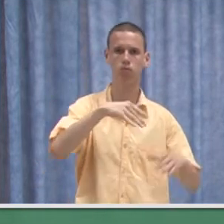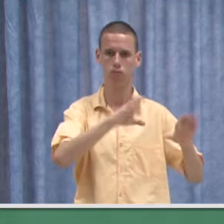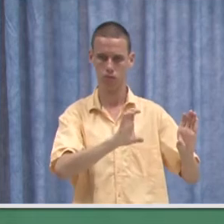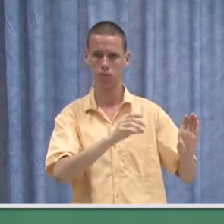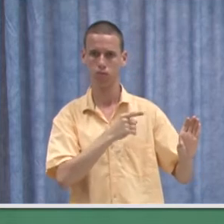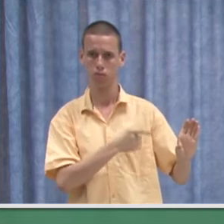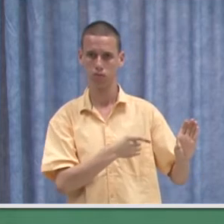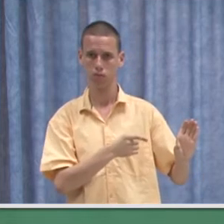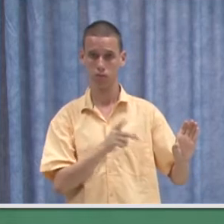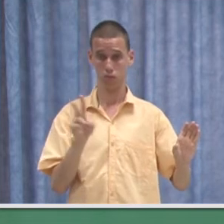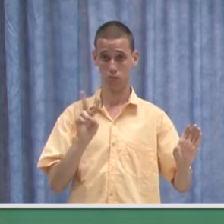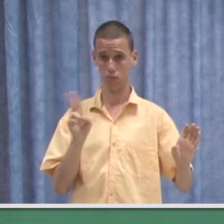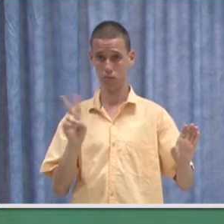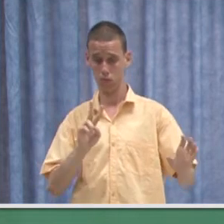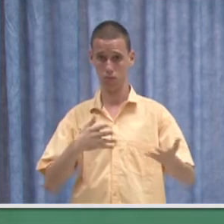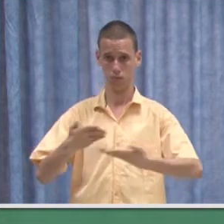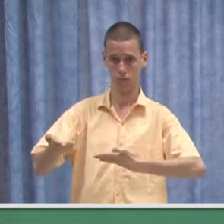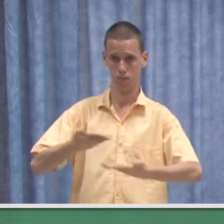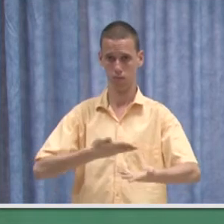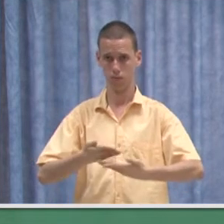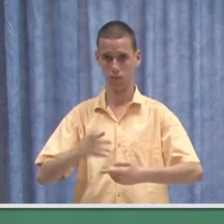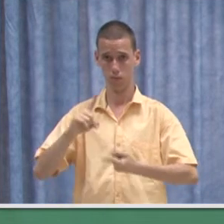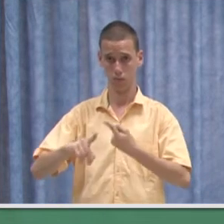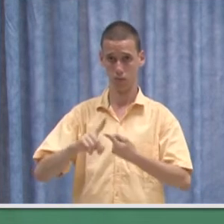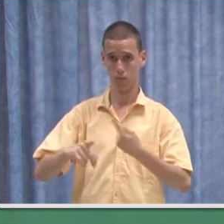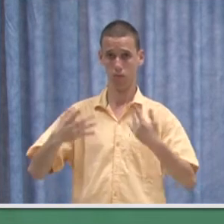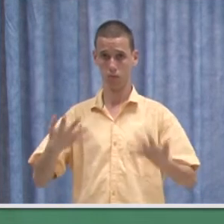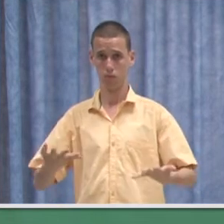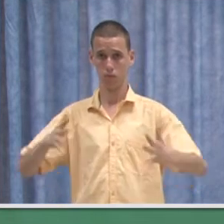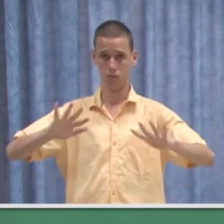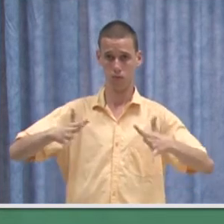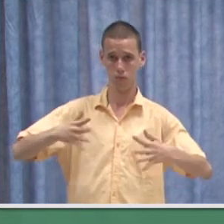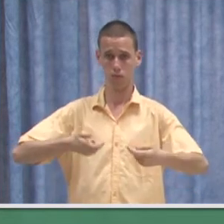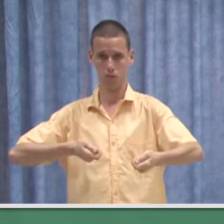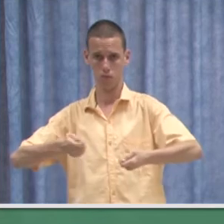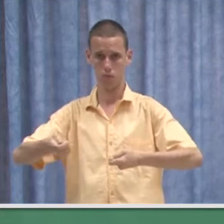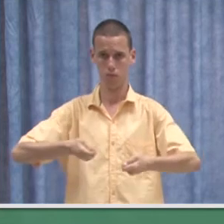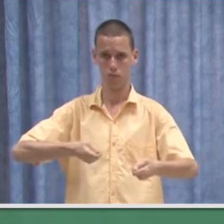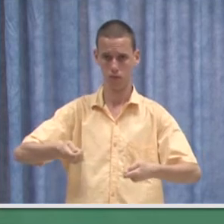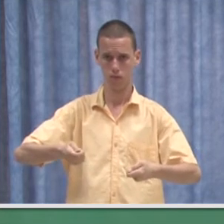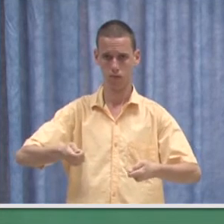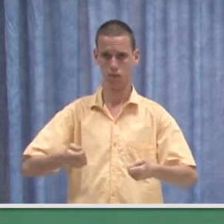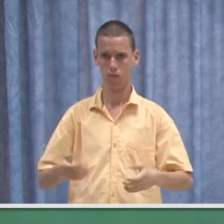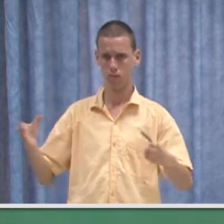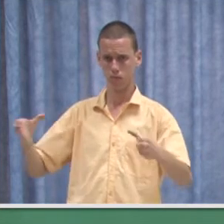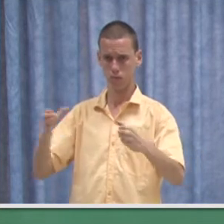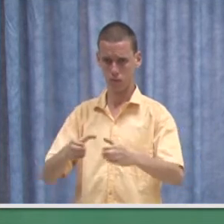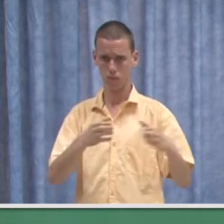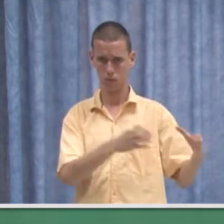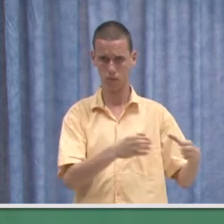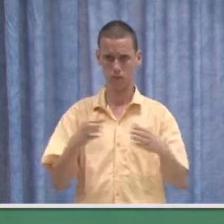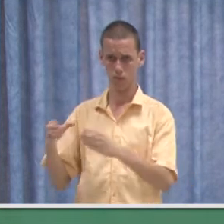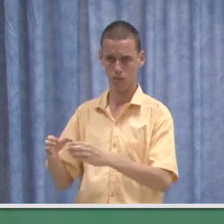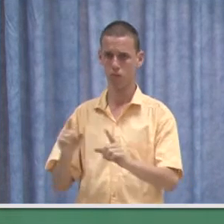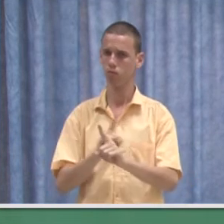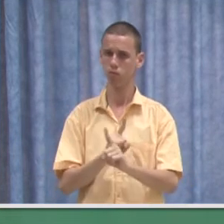bien managé. Et vous avez un modèle qui est plus servi, c'est que vous faites chartered flight, mais tout est direct dans l'Inde. Et vous avez